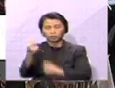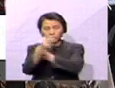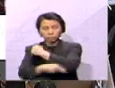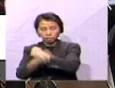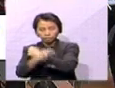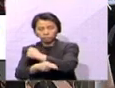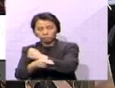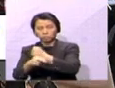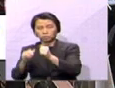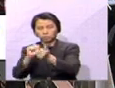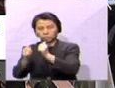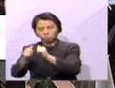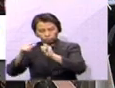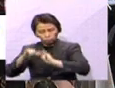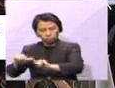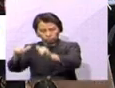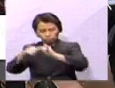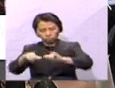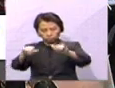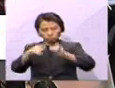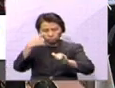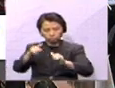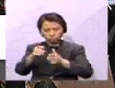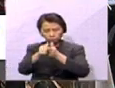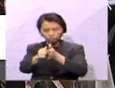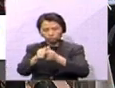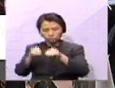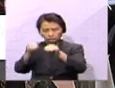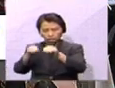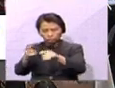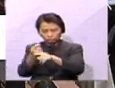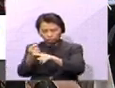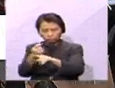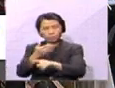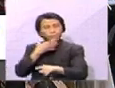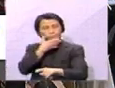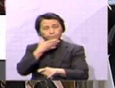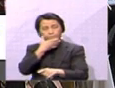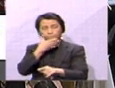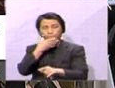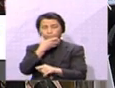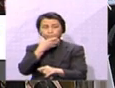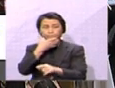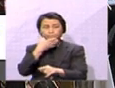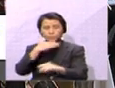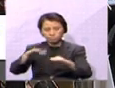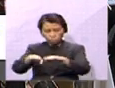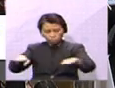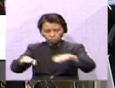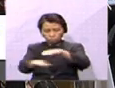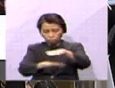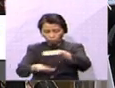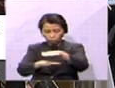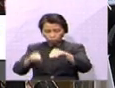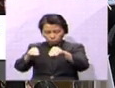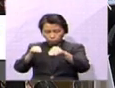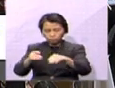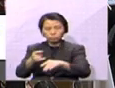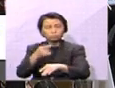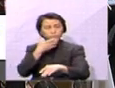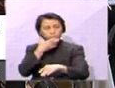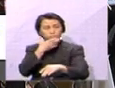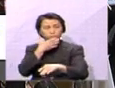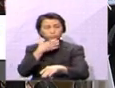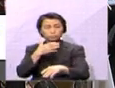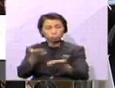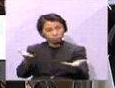asso continue to n aes at that Young level the grassots level